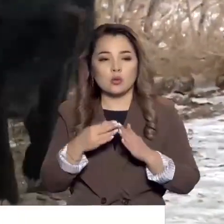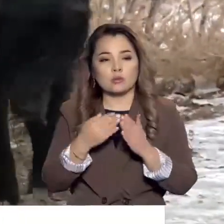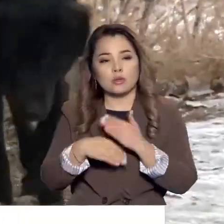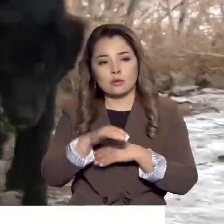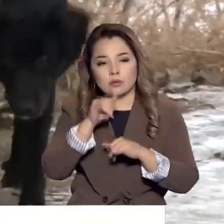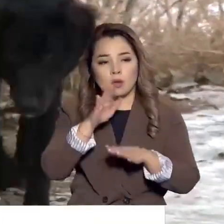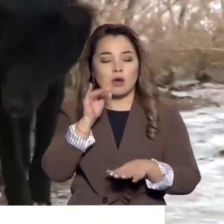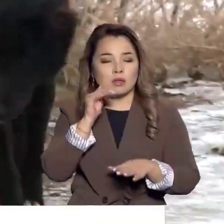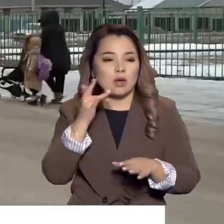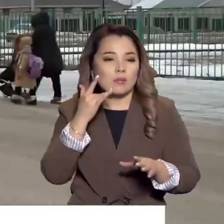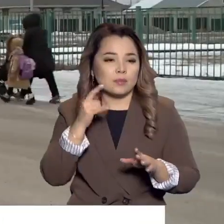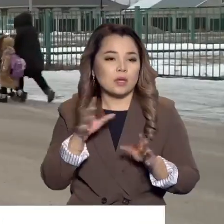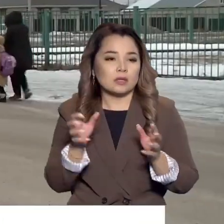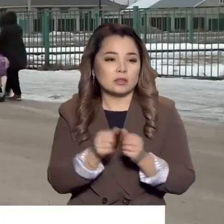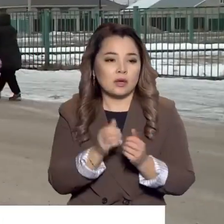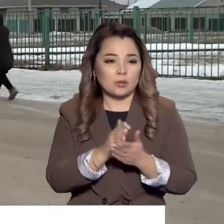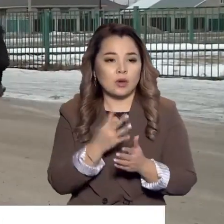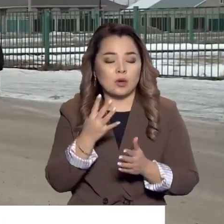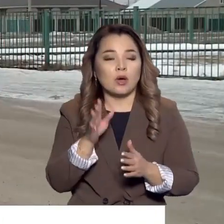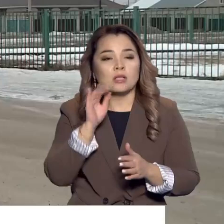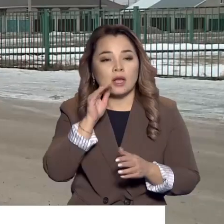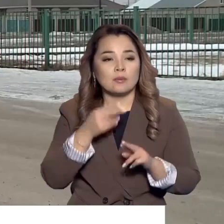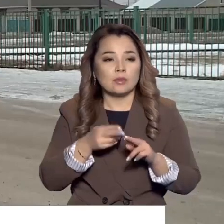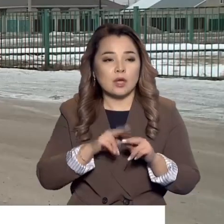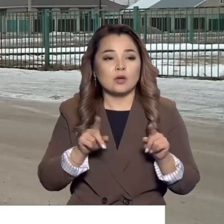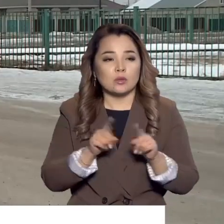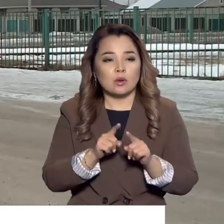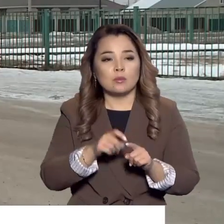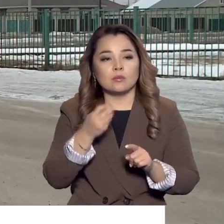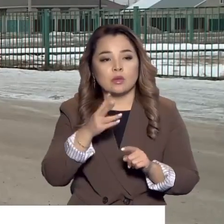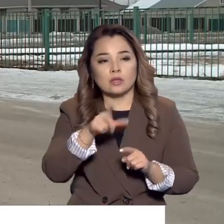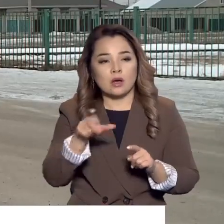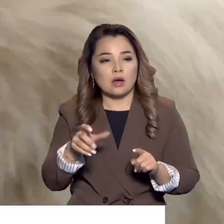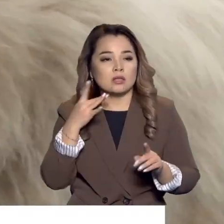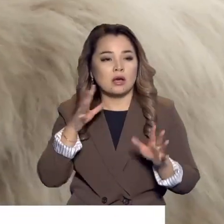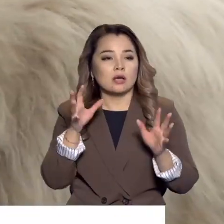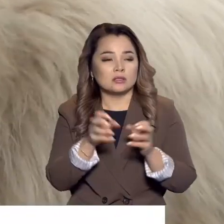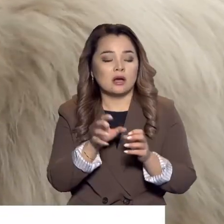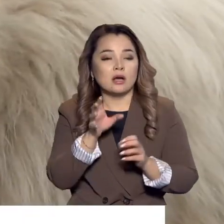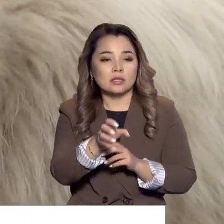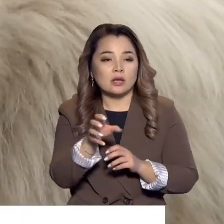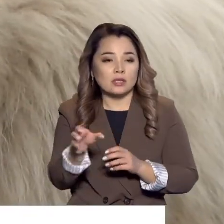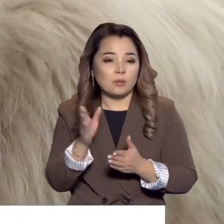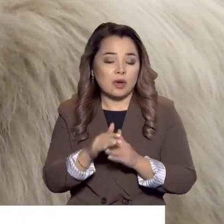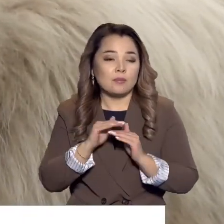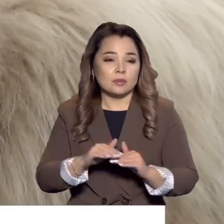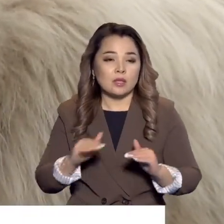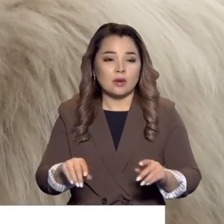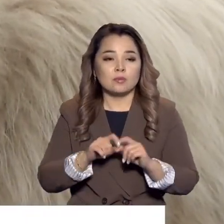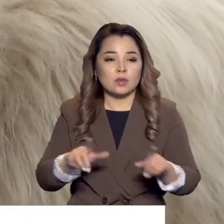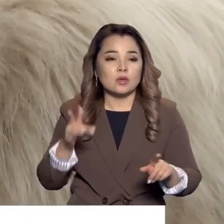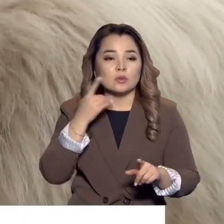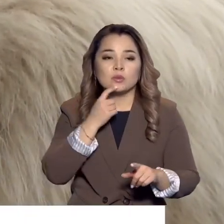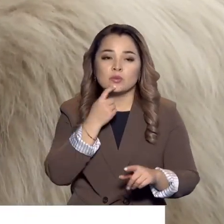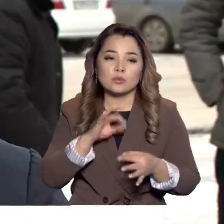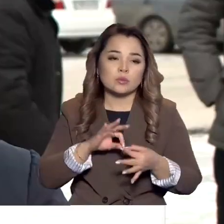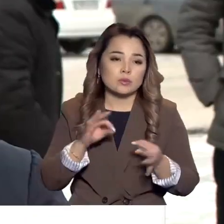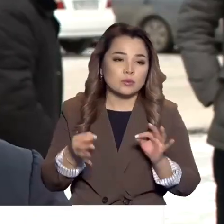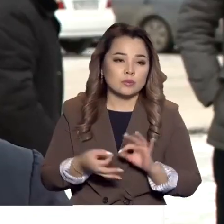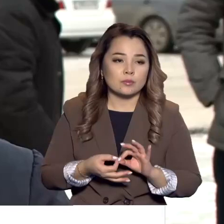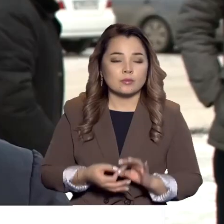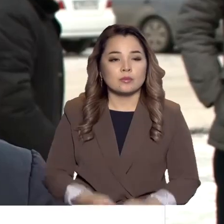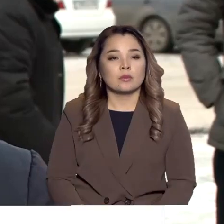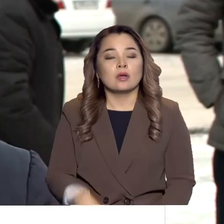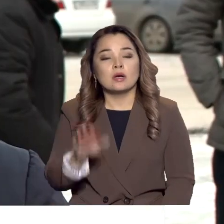шығудан қалдық дейді. Себебі төрт аяқтылар бірнеше мәрте адамдарды да қауып алған, ал мектеп жасындағы балаларға тіпті қиын.